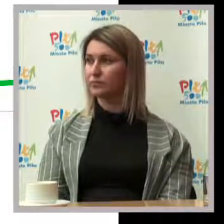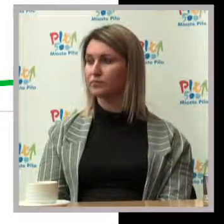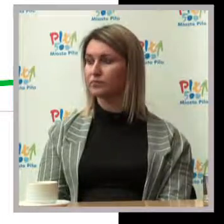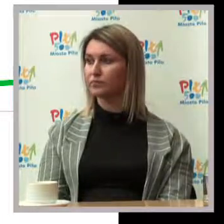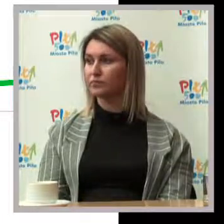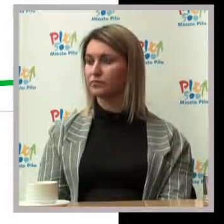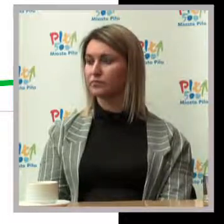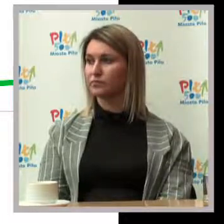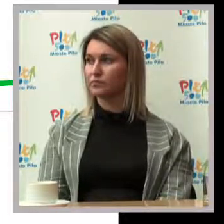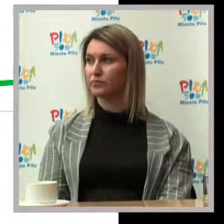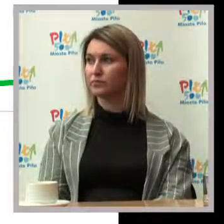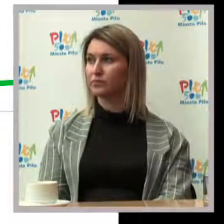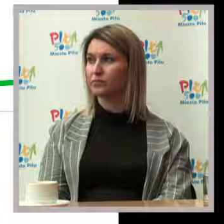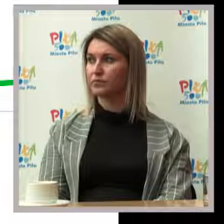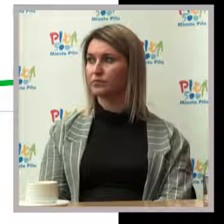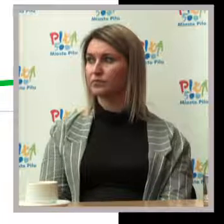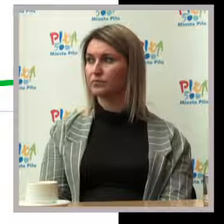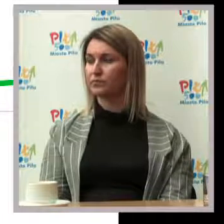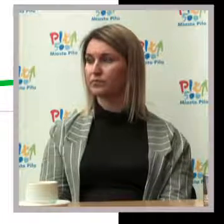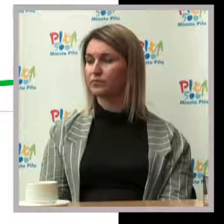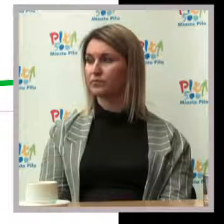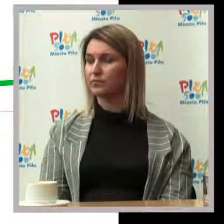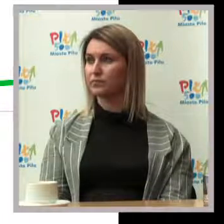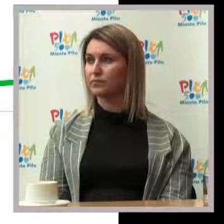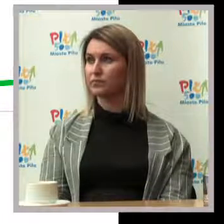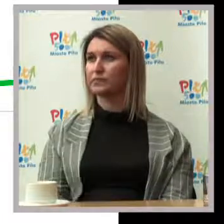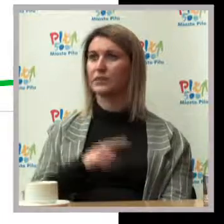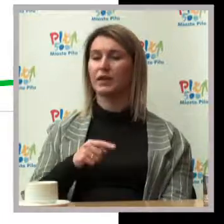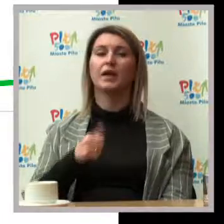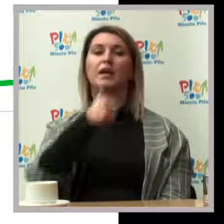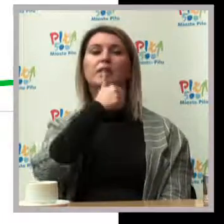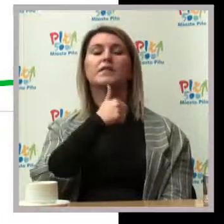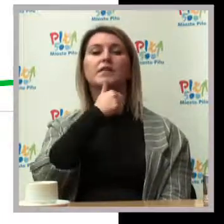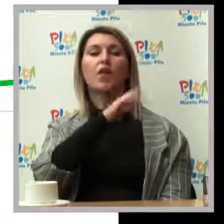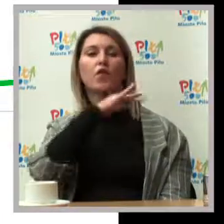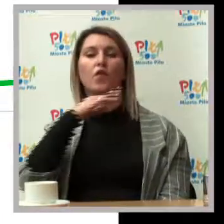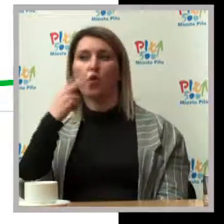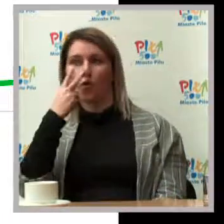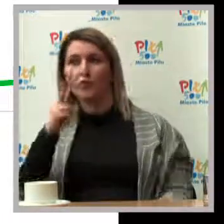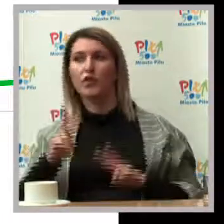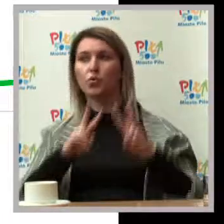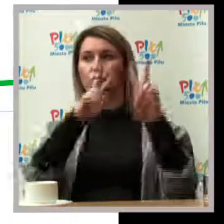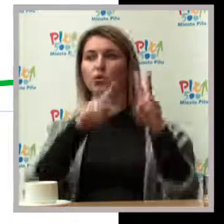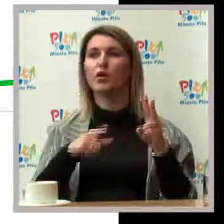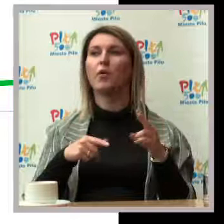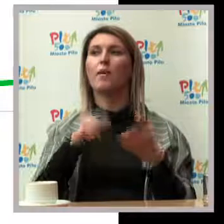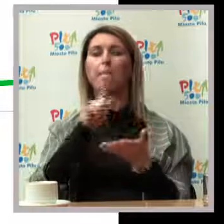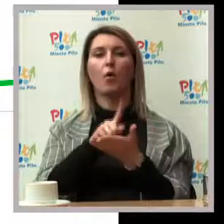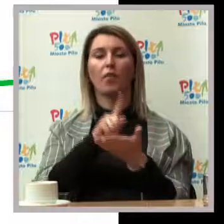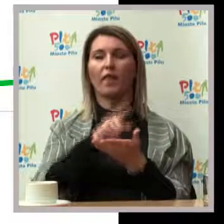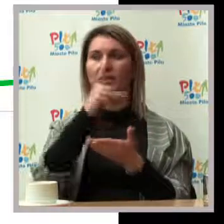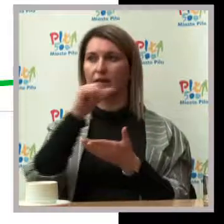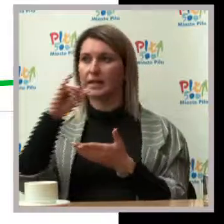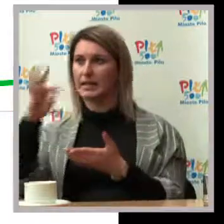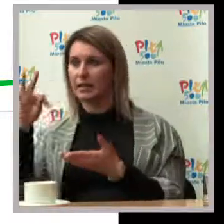zatrudniania w swoich zakładach pracy. I ten zielony kolor oznacza udziały w podatku CIT. Mówiłam